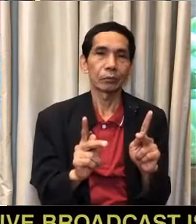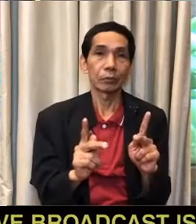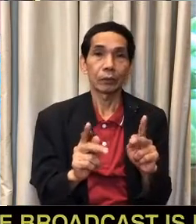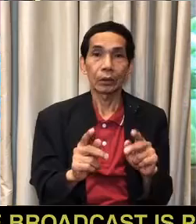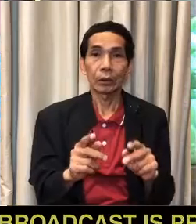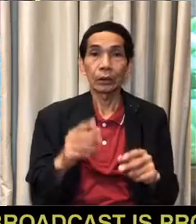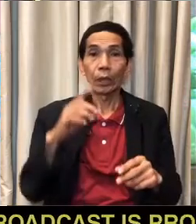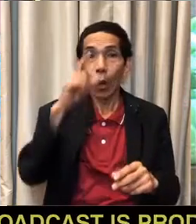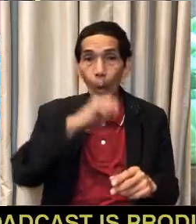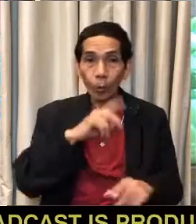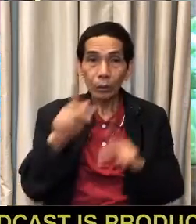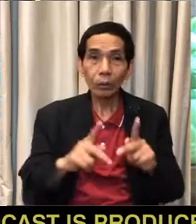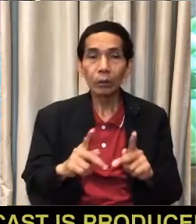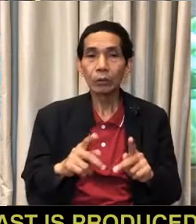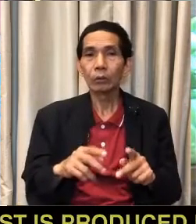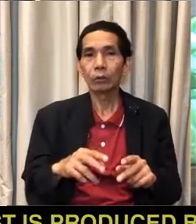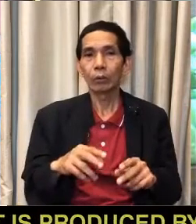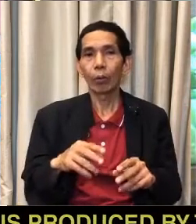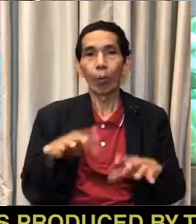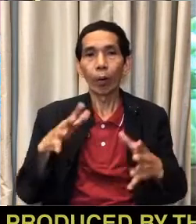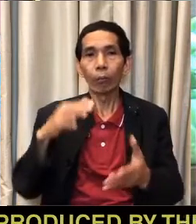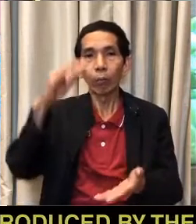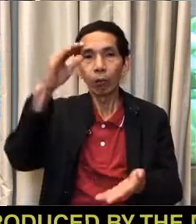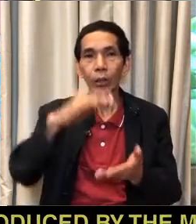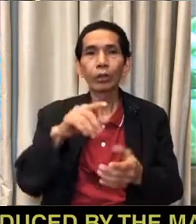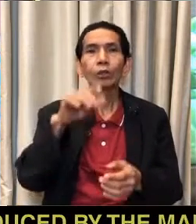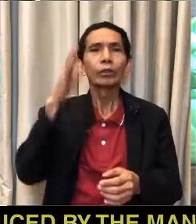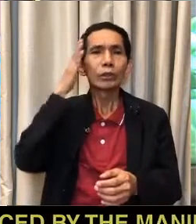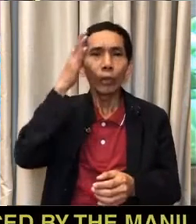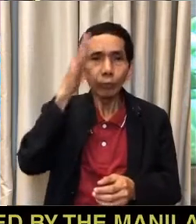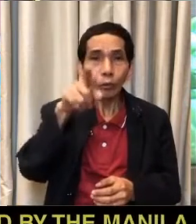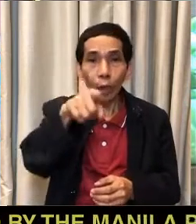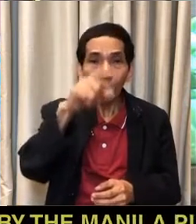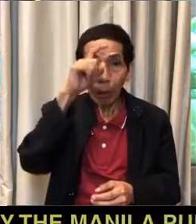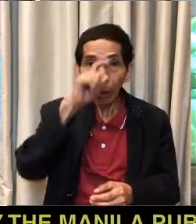Pero nyo, senior citizen, hindi nyo pa didis. Tatanda din kayo.